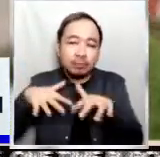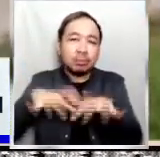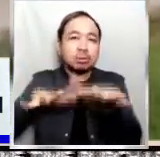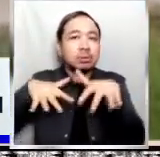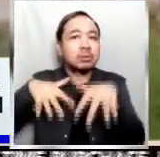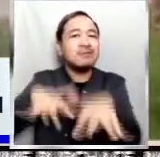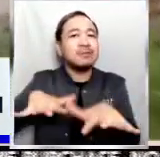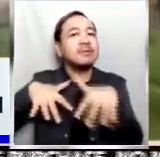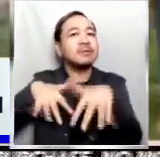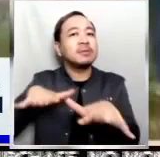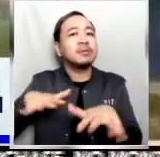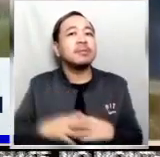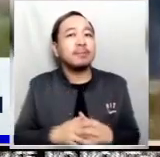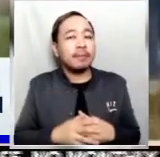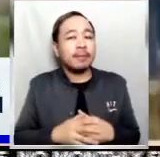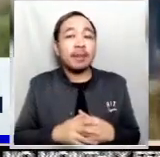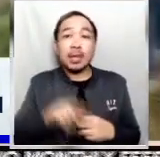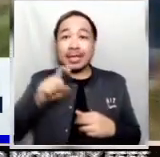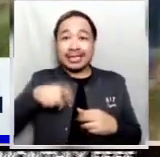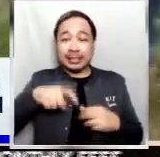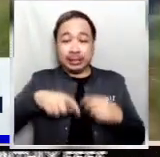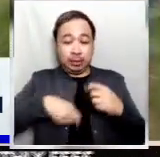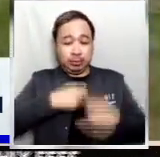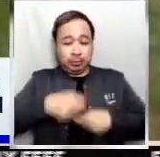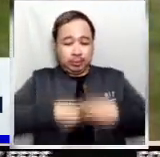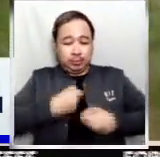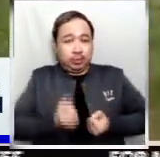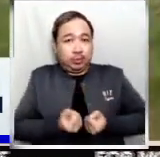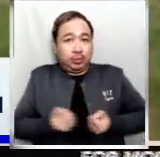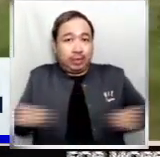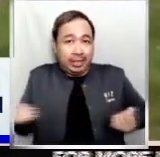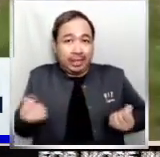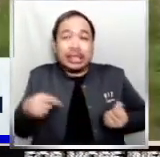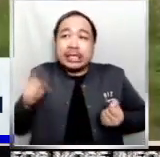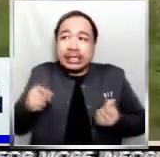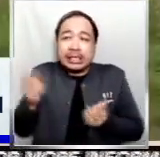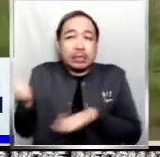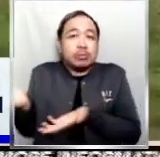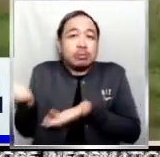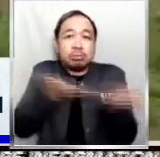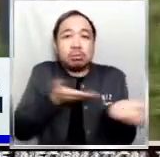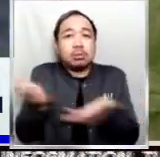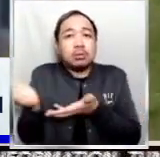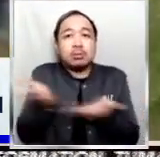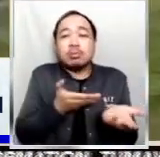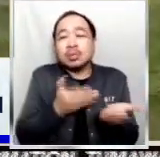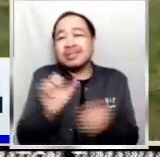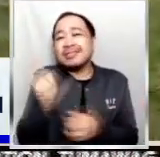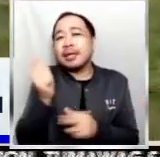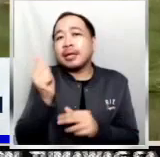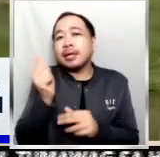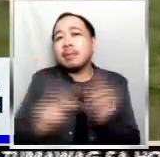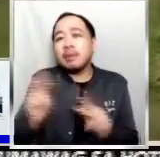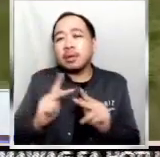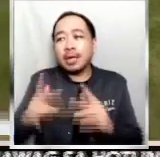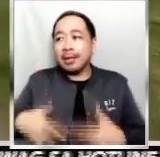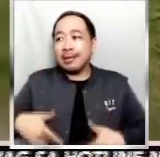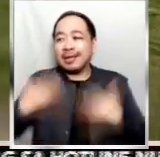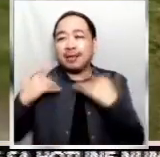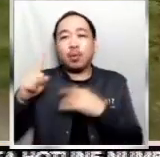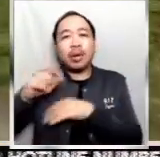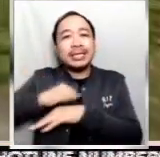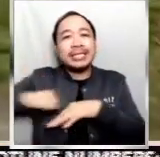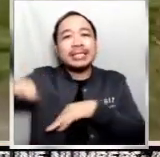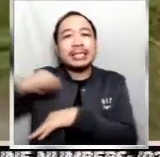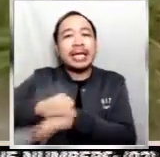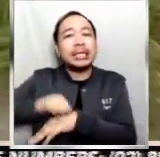Kinailangan pang magtali ng lubid para maitawid ang 10 kataong nakatira sa isang isla sa gitna ng Batang-Batang River. Dahil